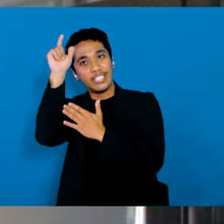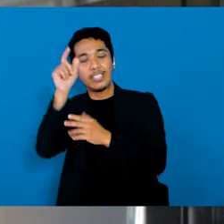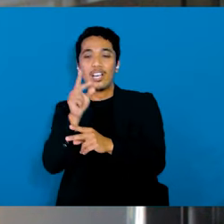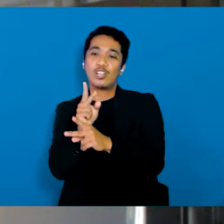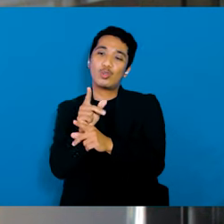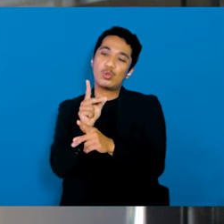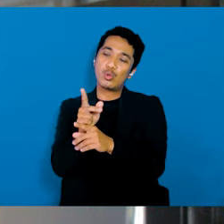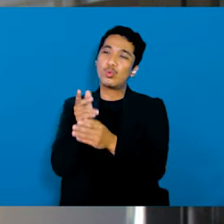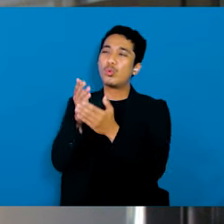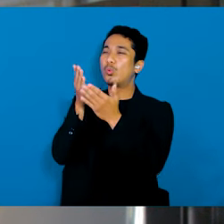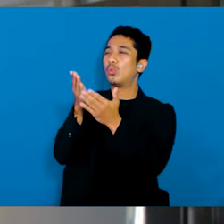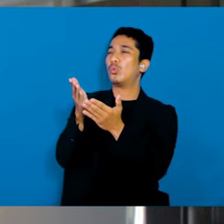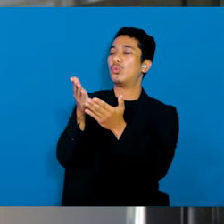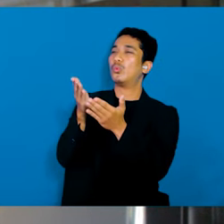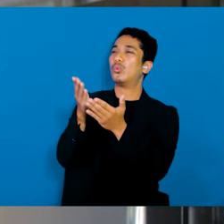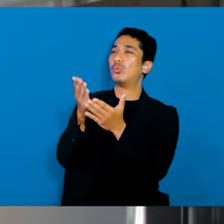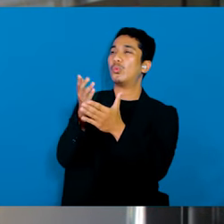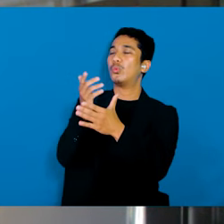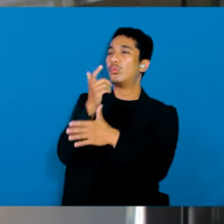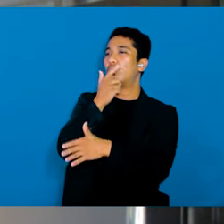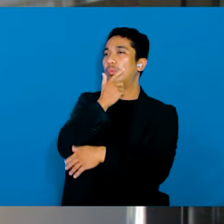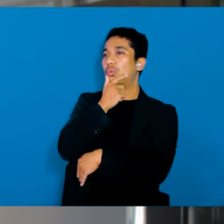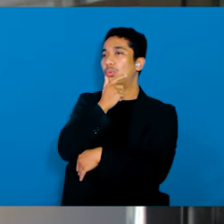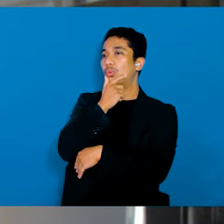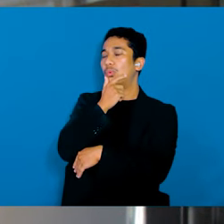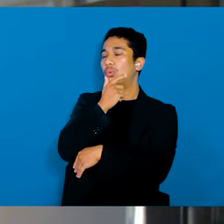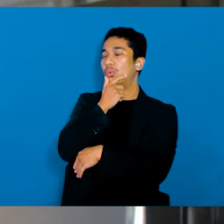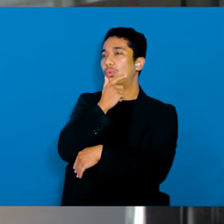ingin menjadi guru itu